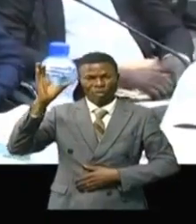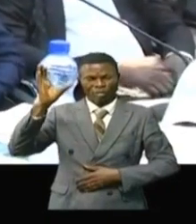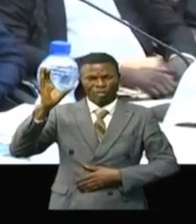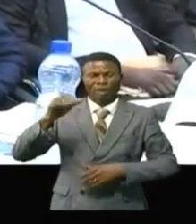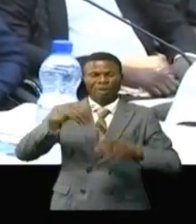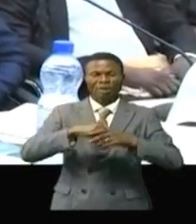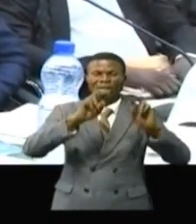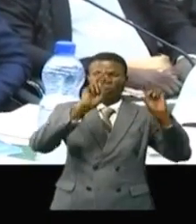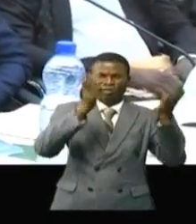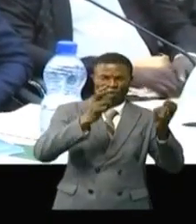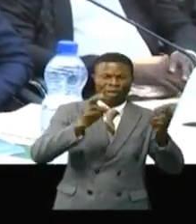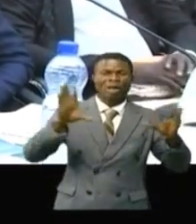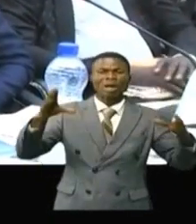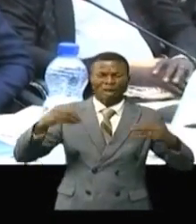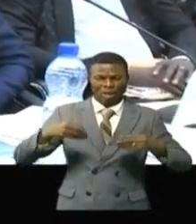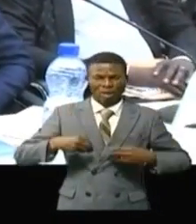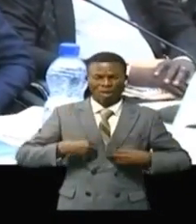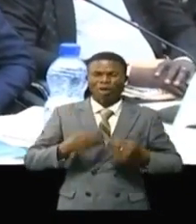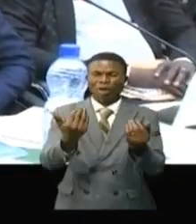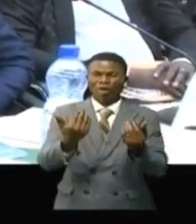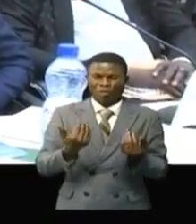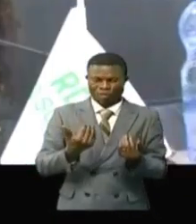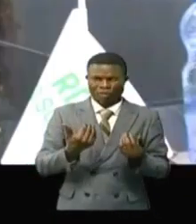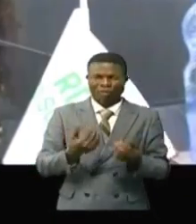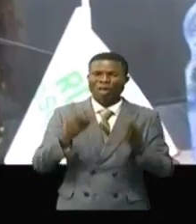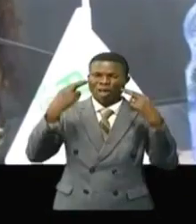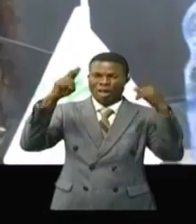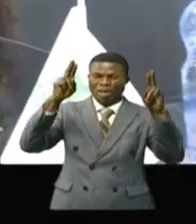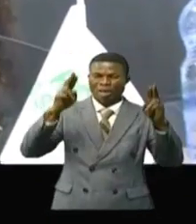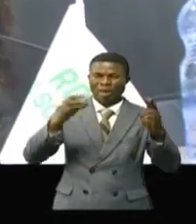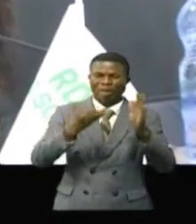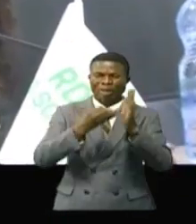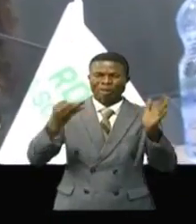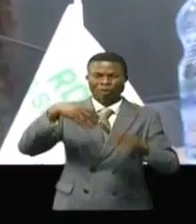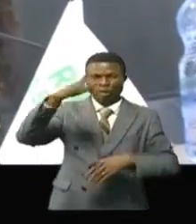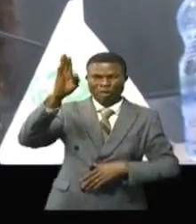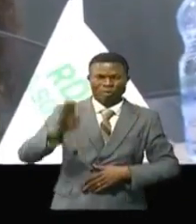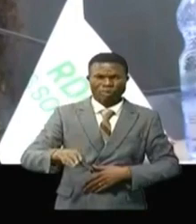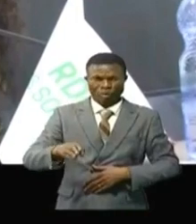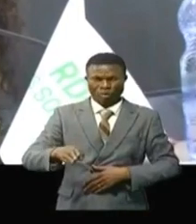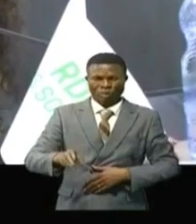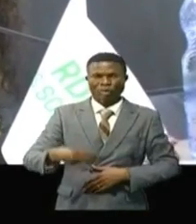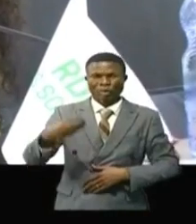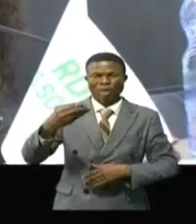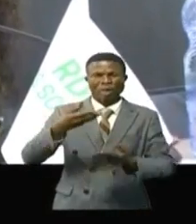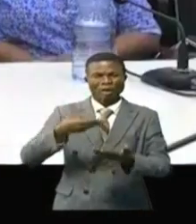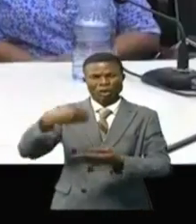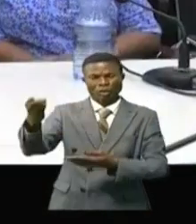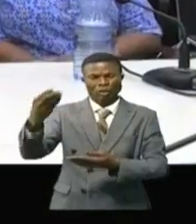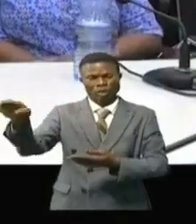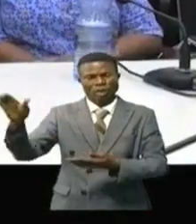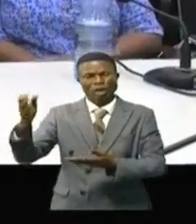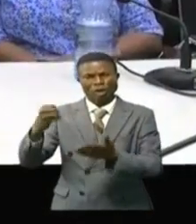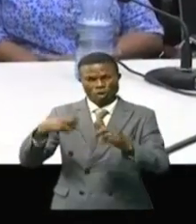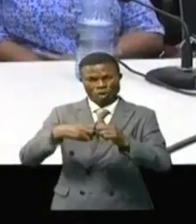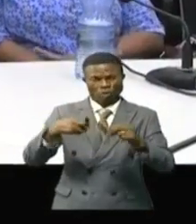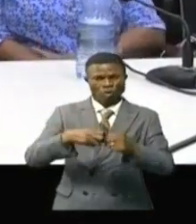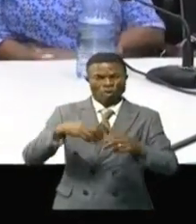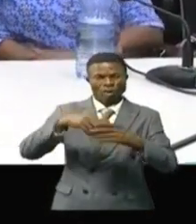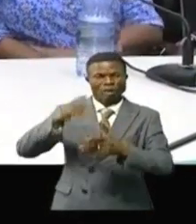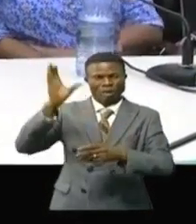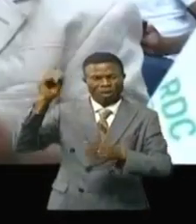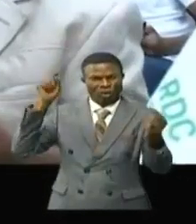périurbain, réaffirme sa volonté d'atteindre 60% des dessertes électriques dans les milieux à